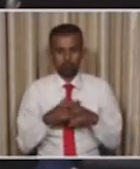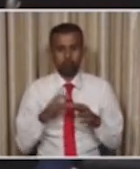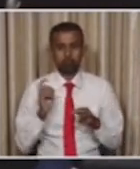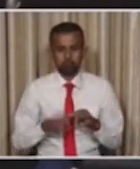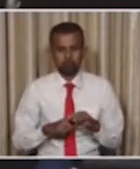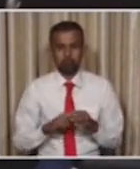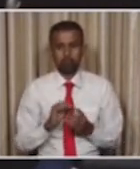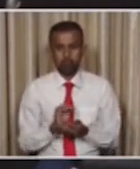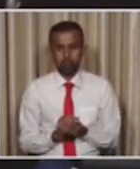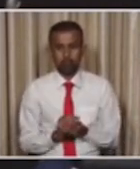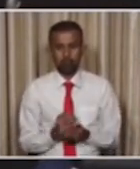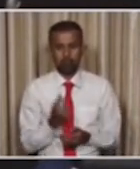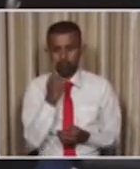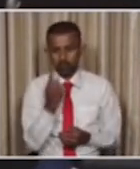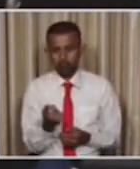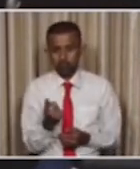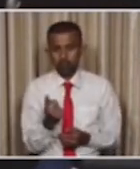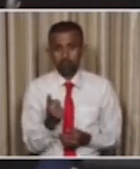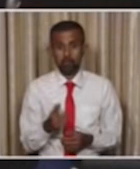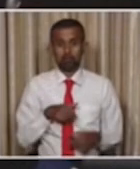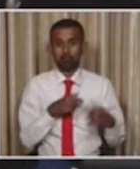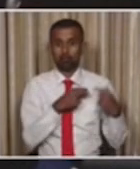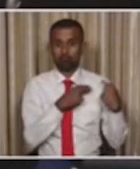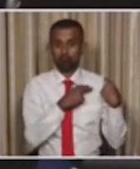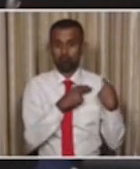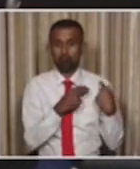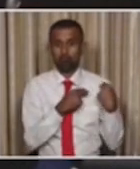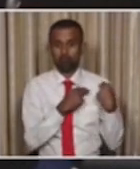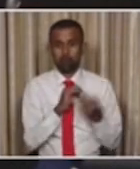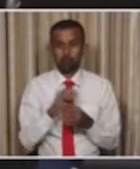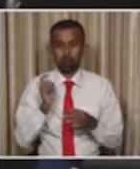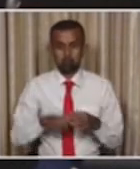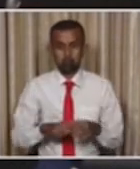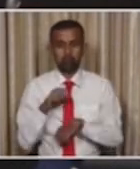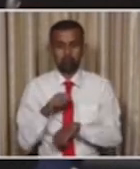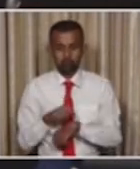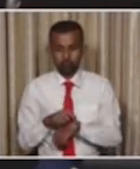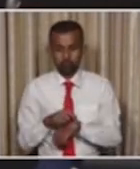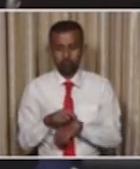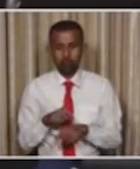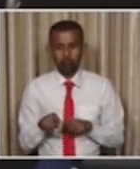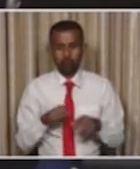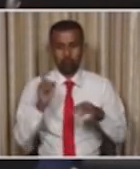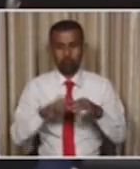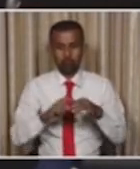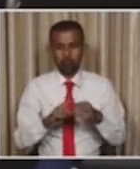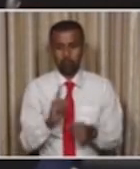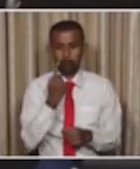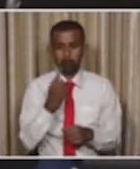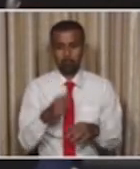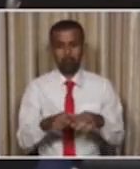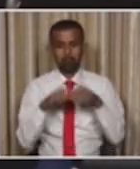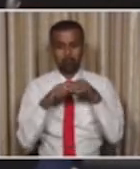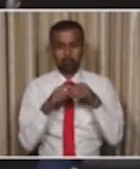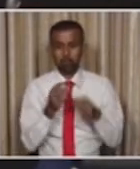තියෙනවා. මෙතෙන්දි මම දකිනවා මූලාංශනීය වගකීමක් තිබුණා. මේ වගේ ප්‍රශ්නයක් ඉදිරිපත් කරපුවාම මේ වගේ ප්‍රශ්නයක් පළවෙනියෙන්ම ඉදිරිපත්